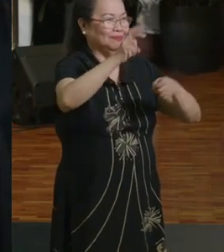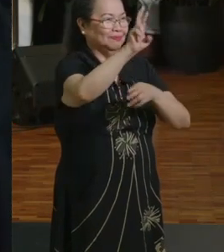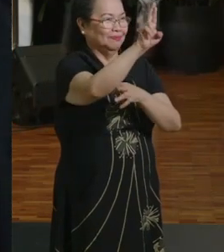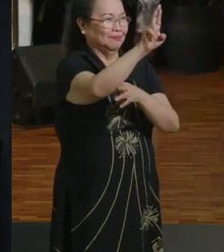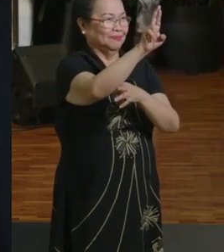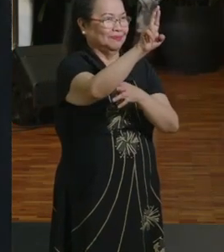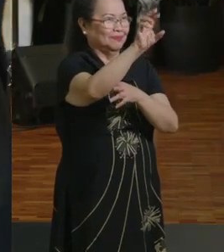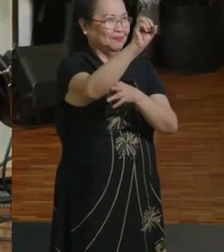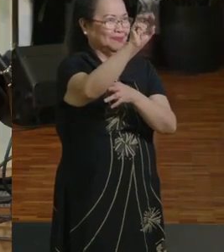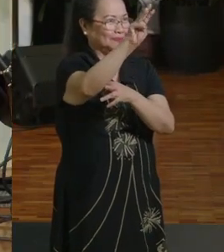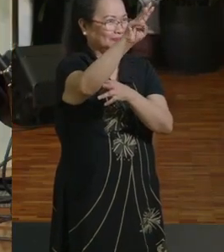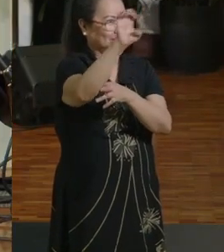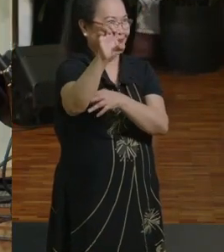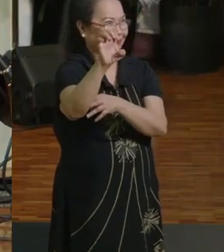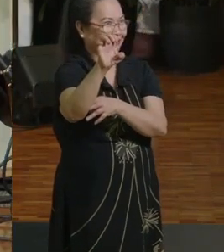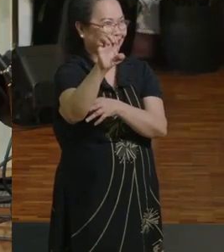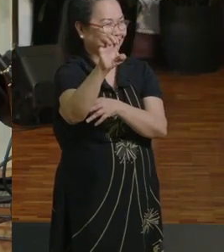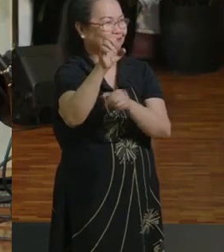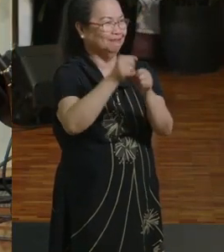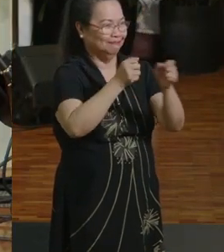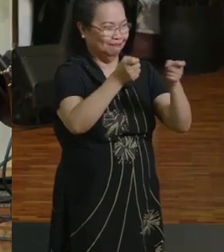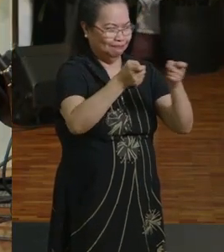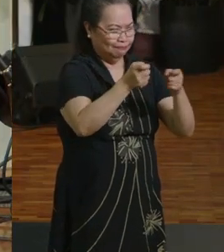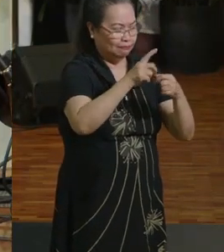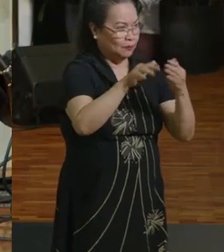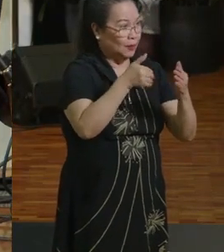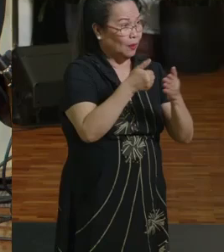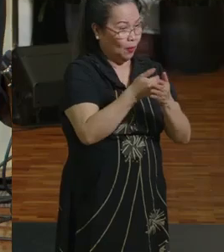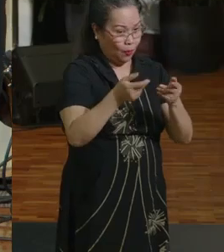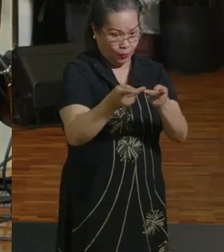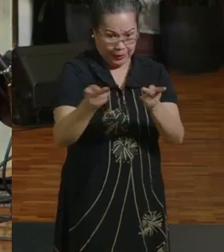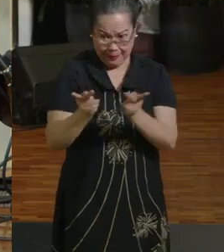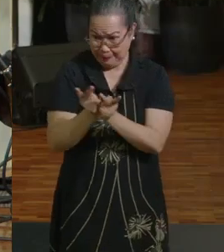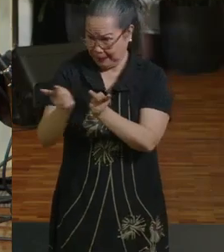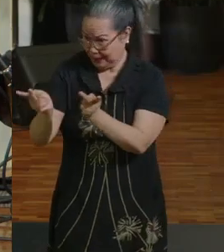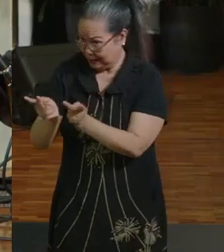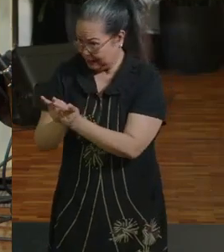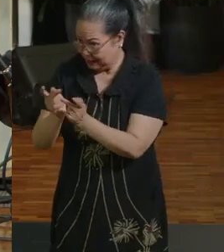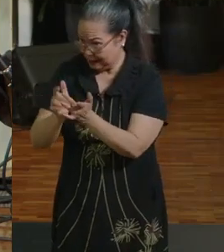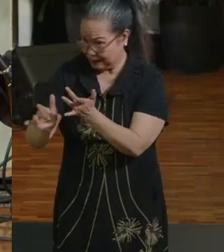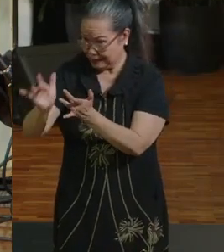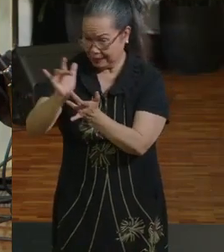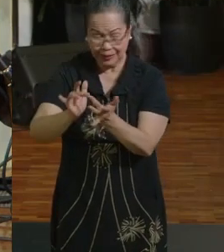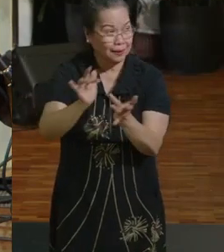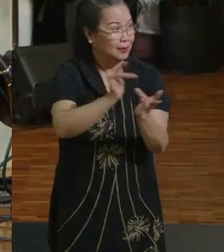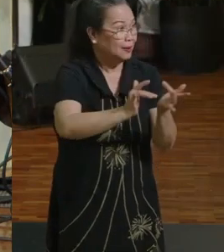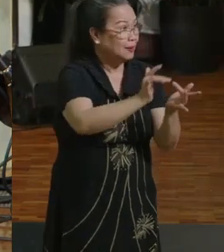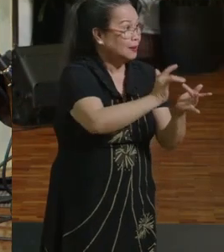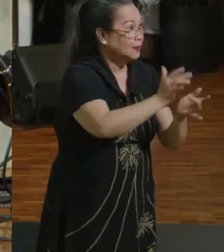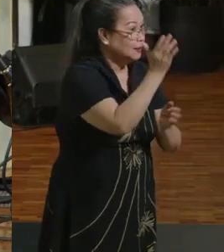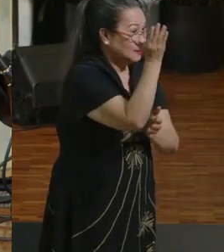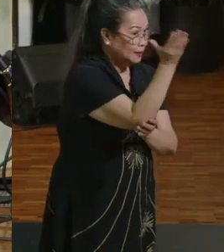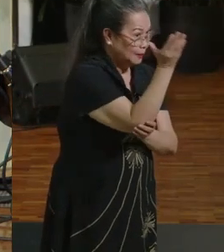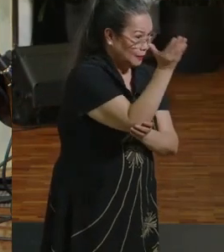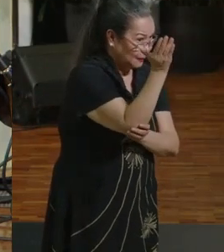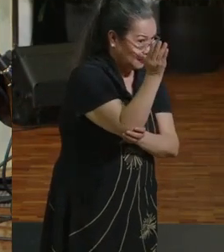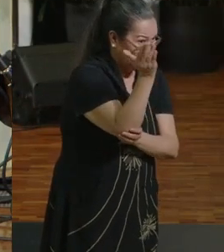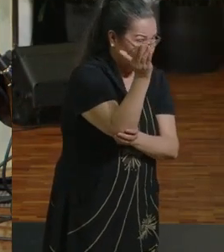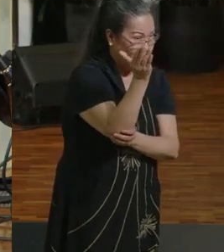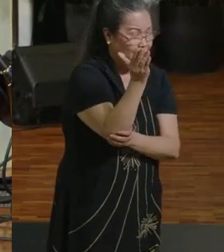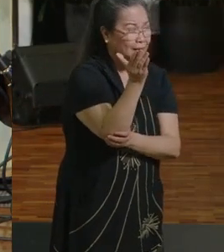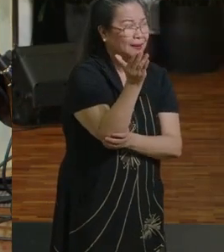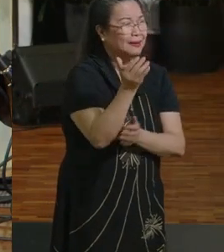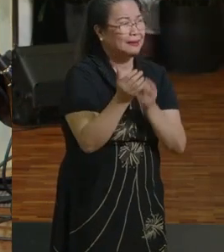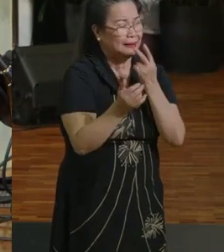At bakit kaya sa lahat naman ng lugar kung saan siya umikot ng umikot at nag-preach,